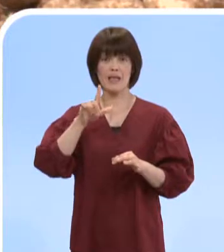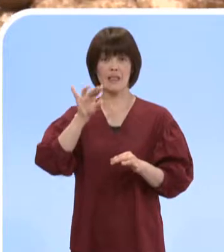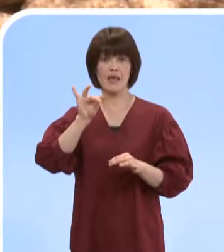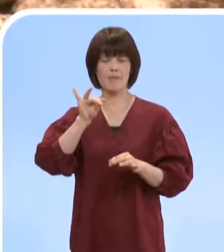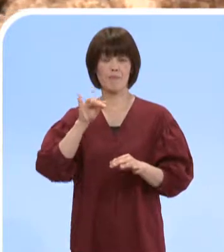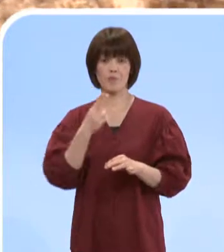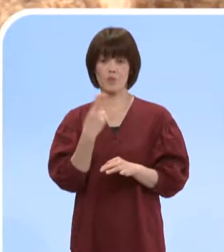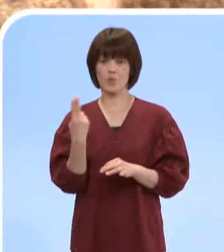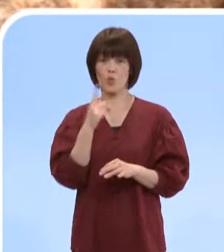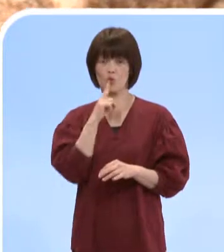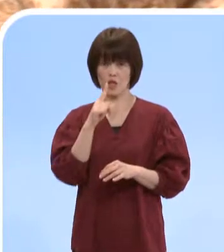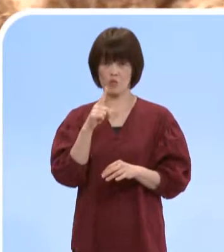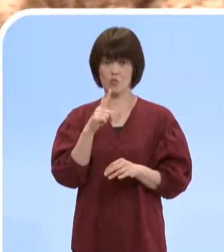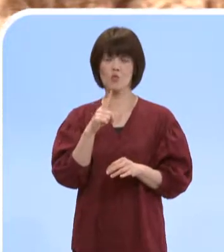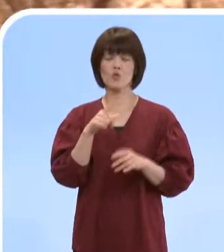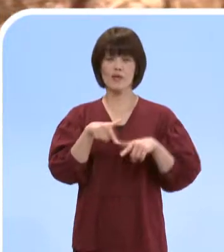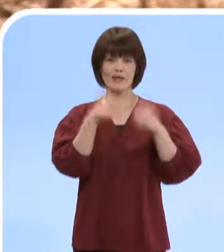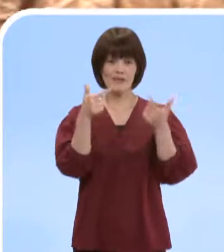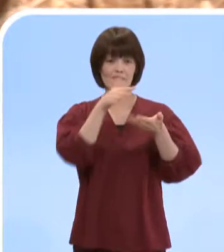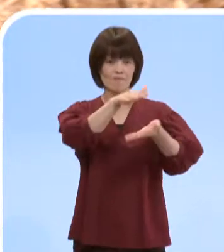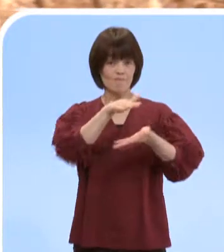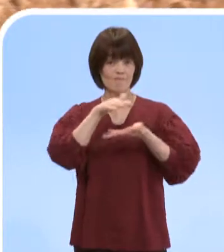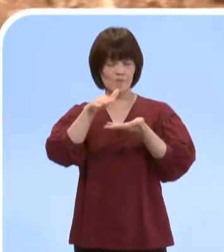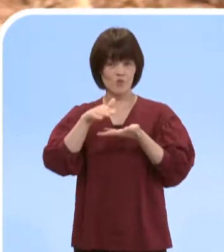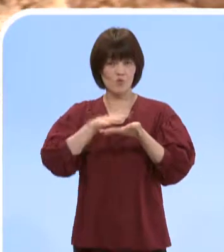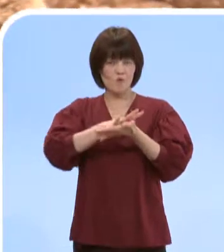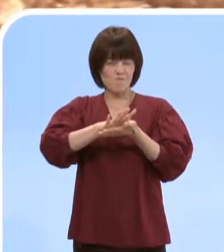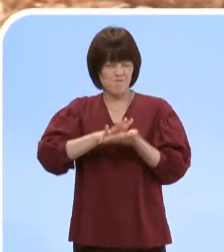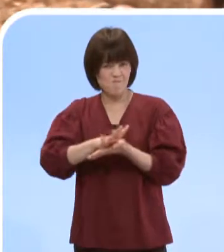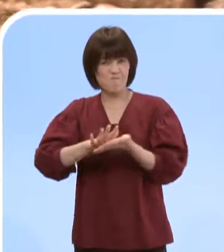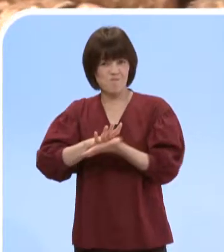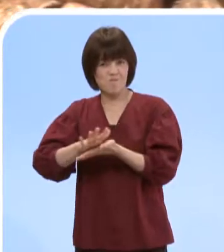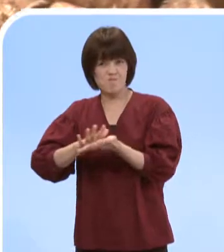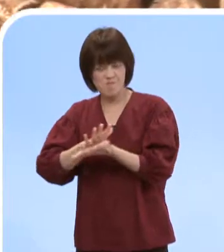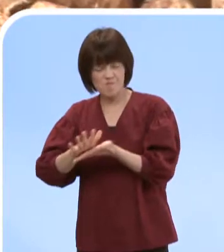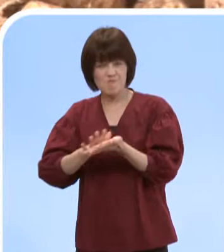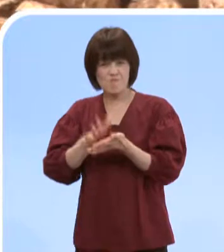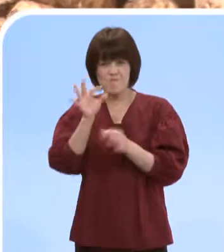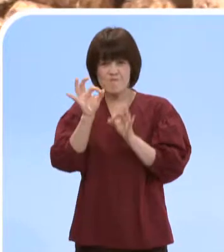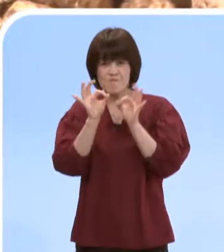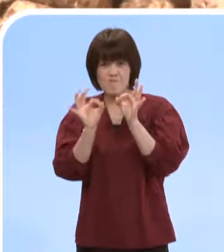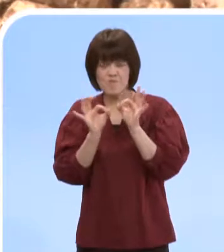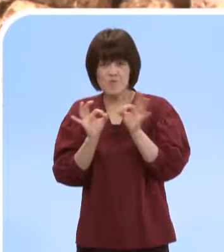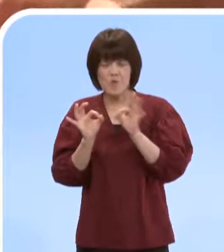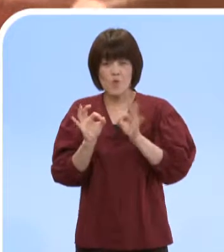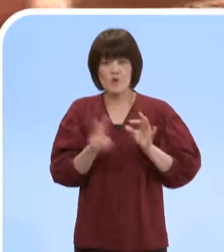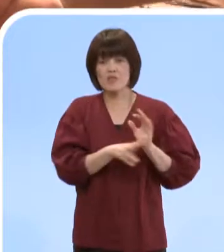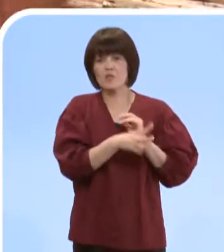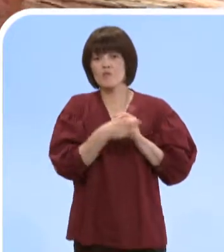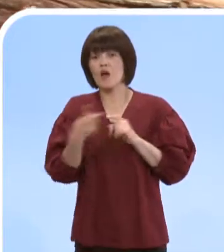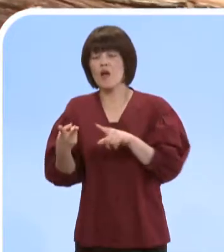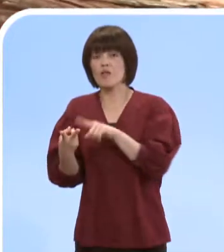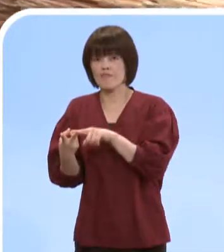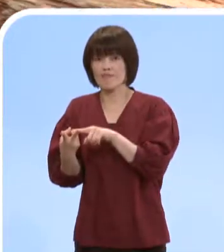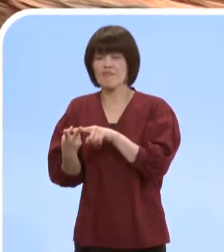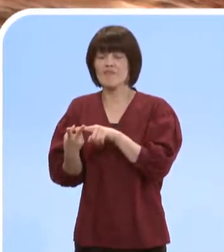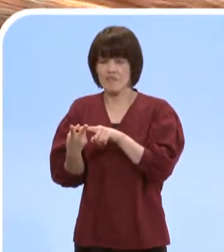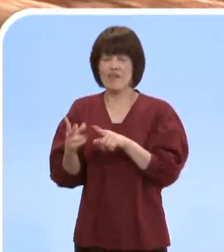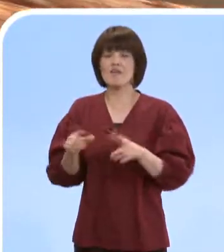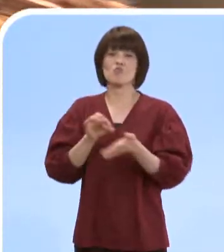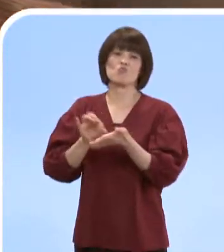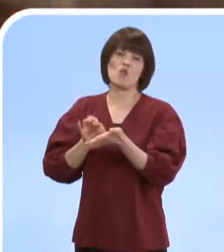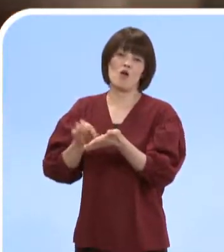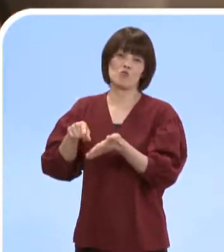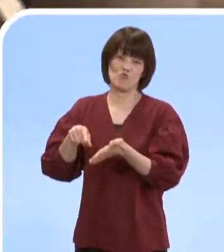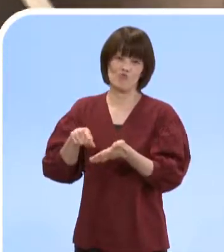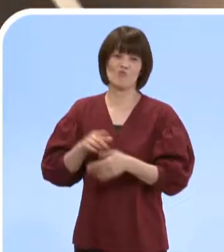まってきた木を、はい、まあ、こういう形で木をですね粉砕して、はい、でそれを、また再造流という、まあ、